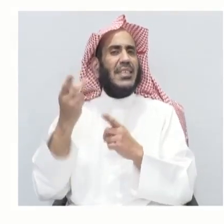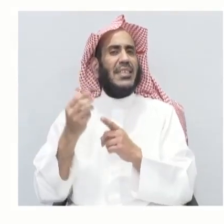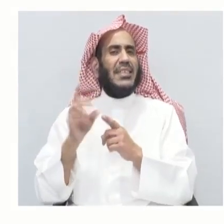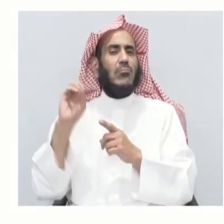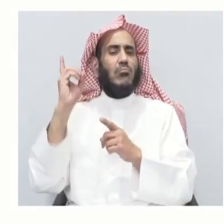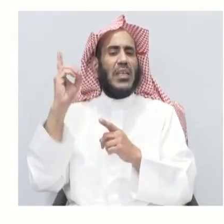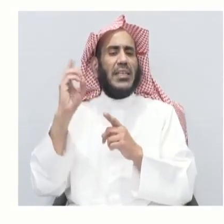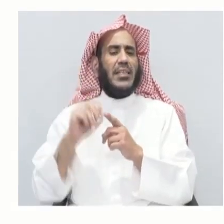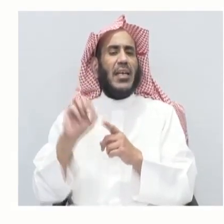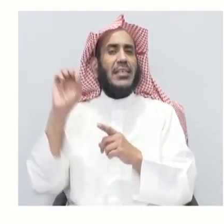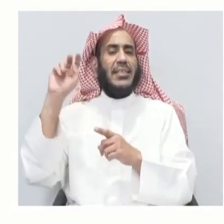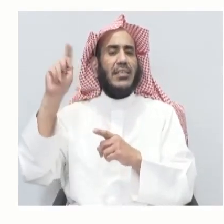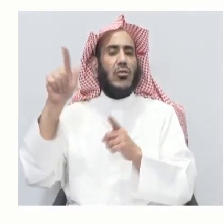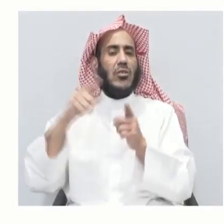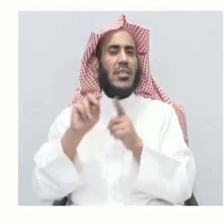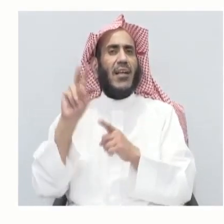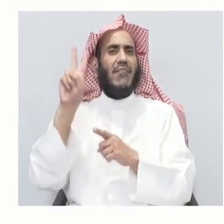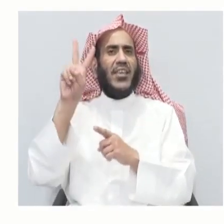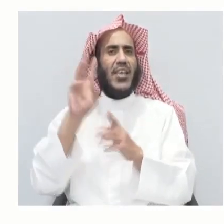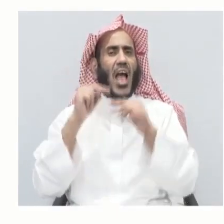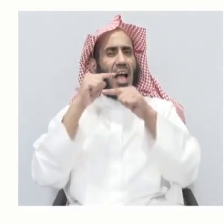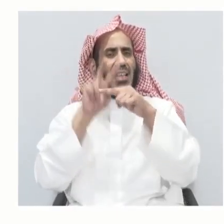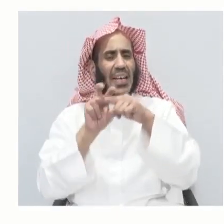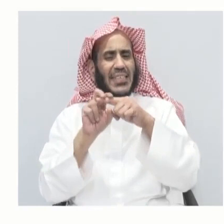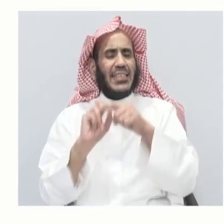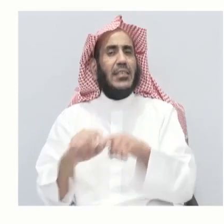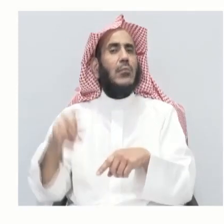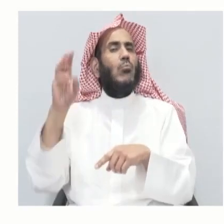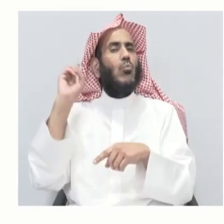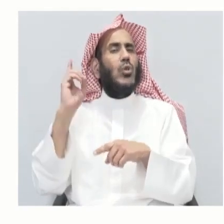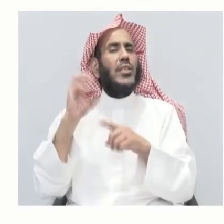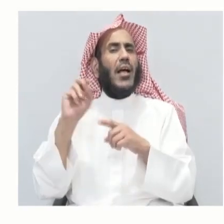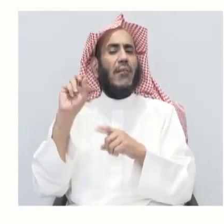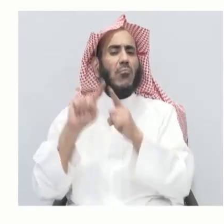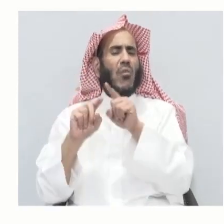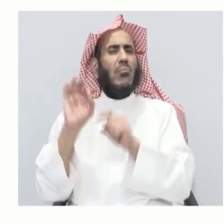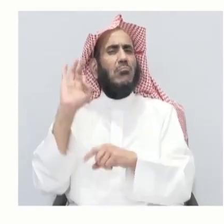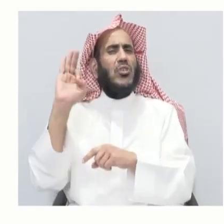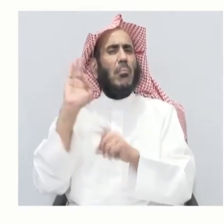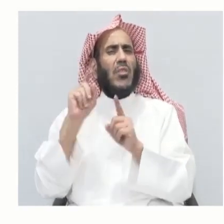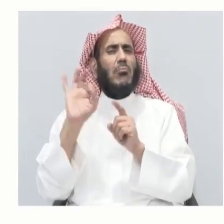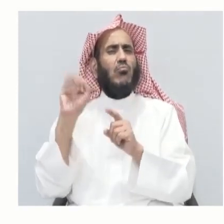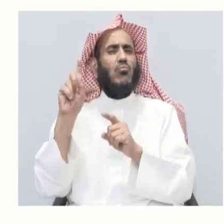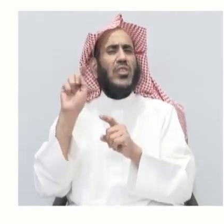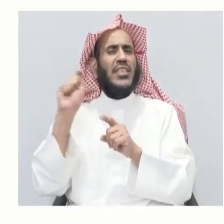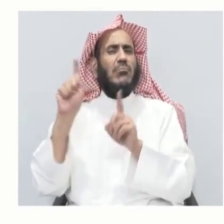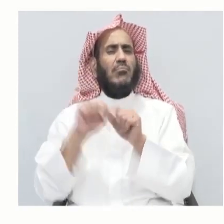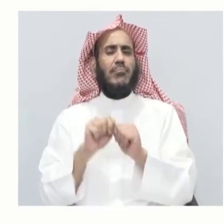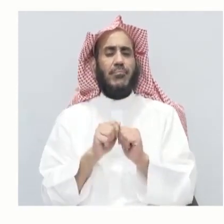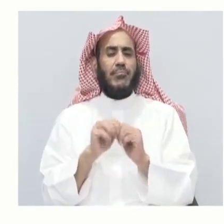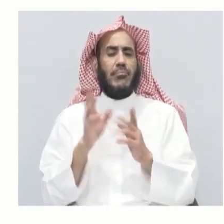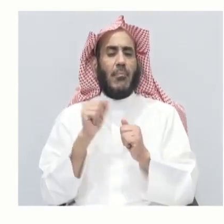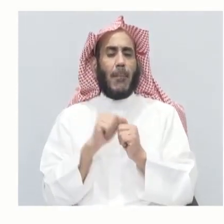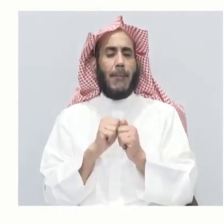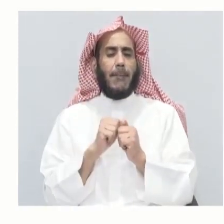المطلوب المطلوب ان اوجد الدلتا في معناه لابد ان يك هذا المطلوب لابد ان يكون